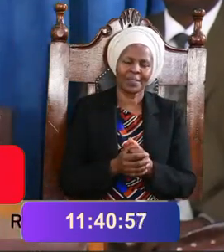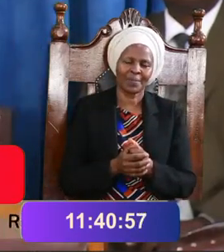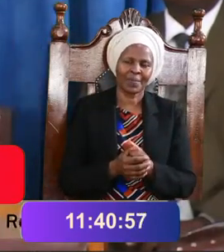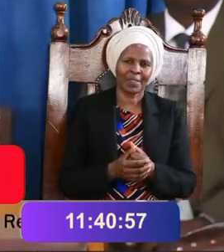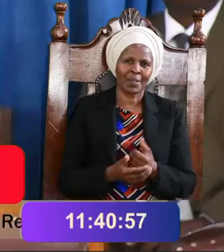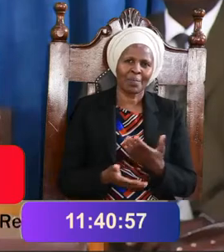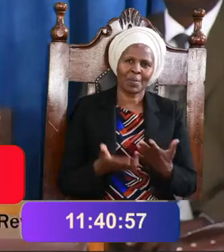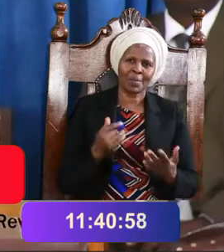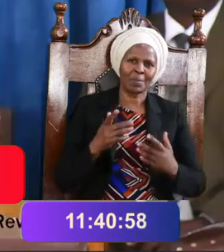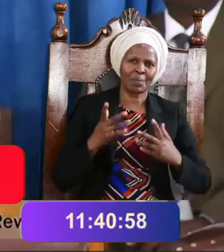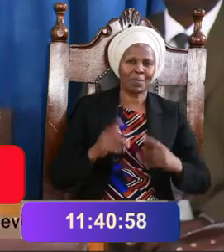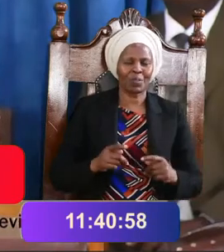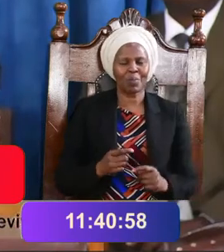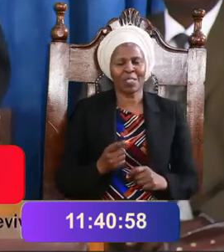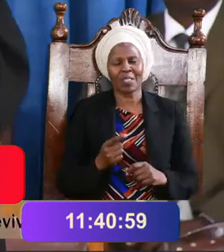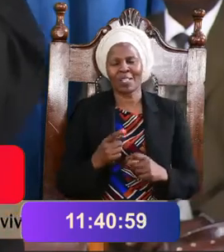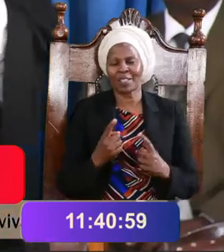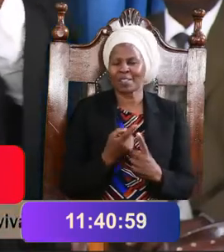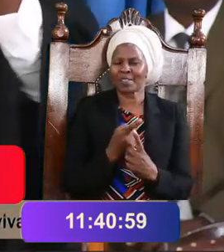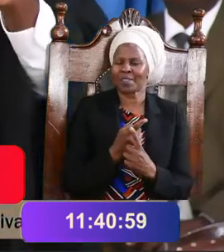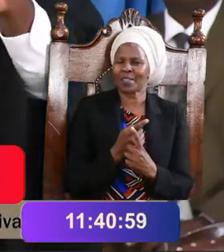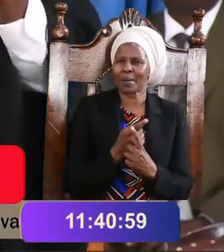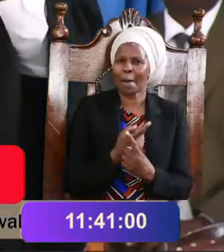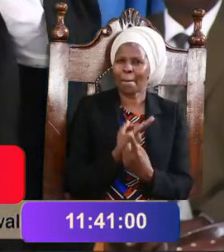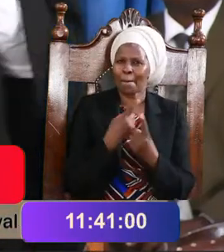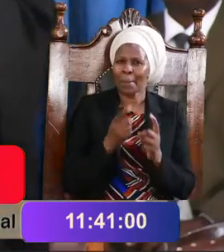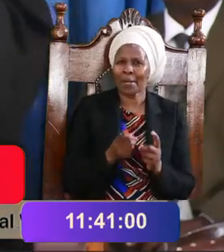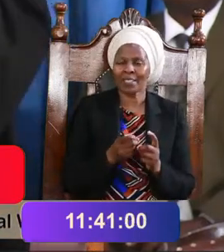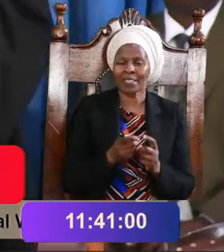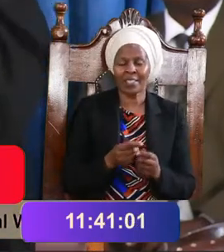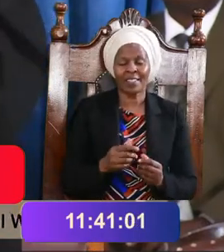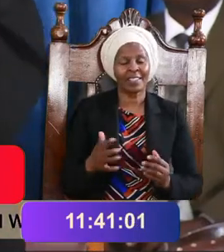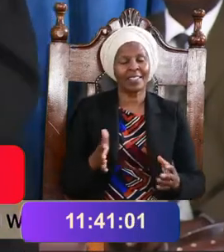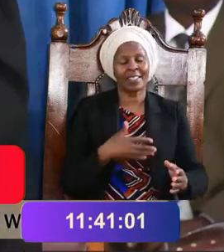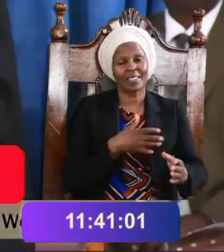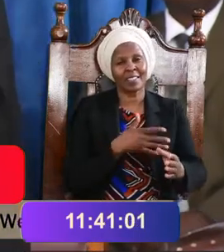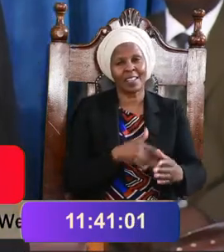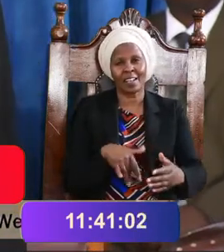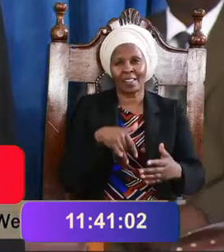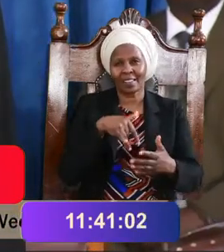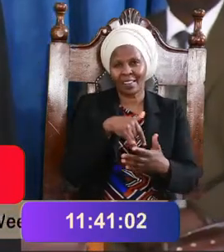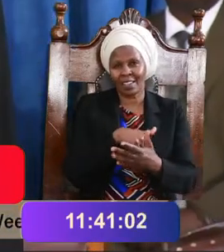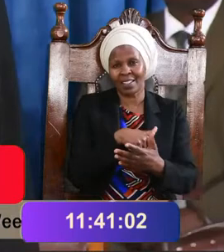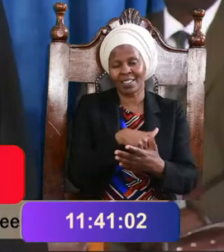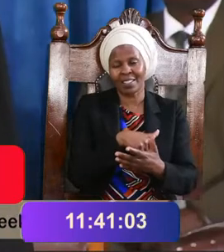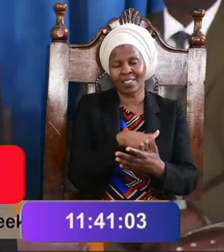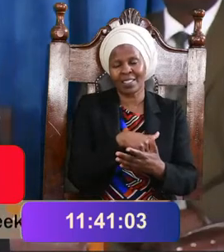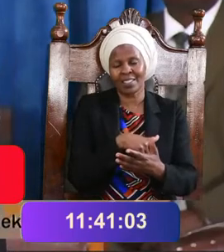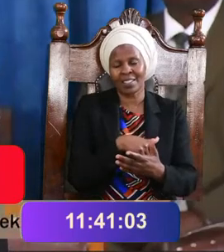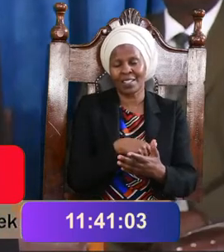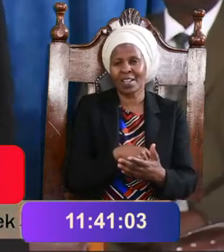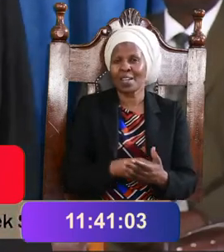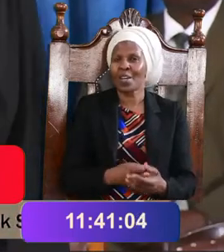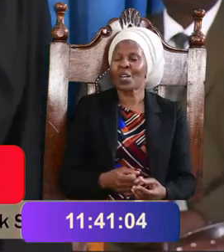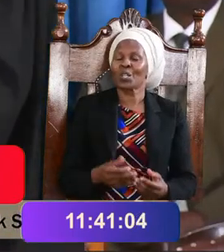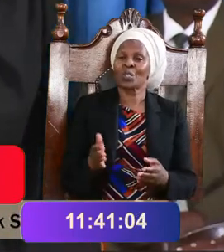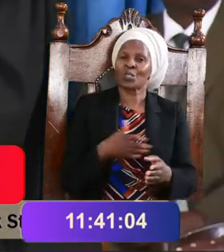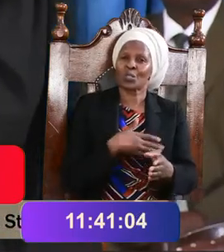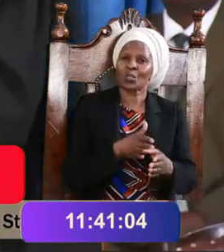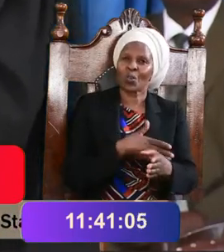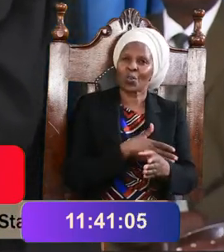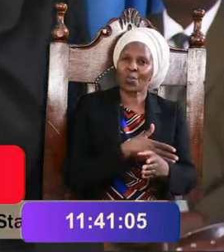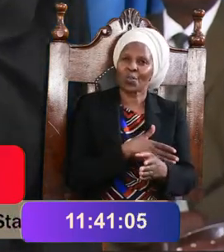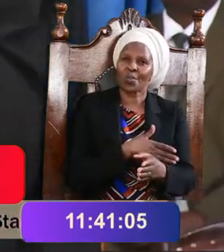ni mtu wa upande huu hapo upande mwingine. Lakini sasa alikuwa aliimba wimbo hiyo ya imani in the faith way, vile tunaimba huko